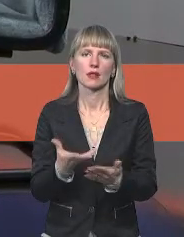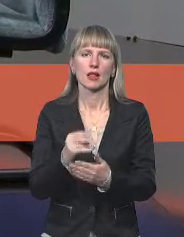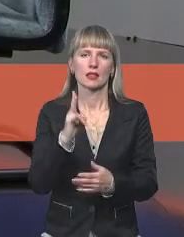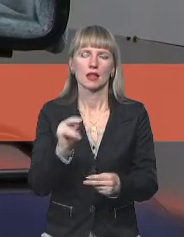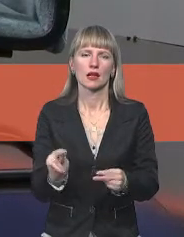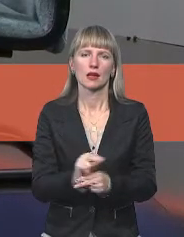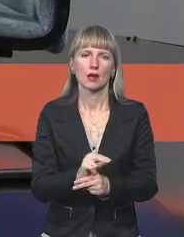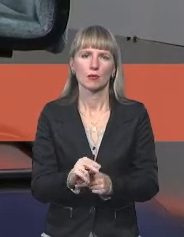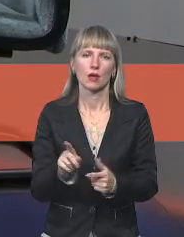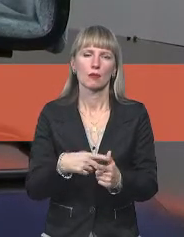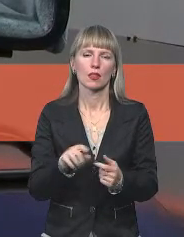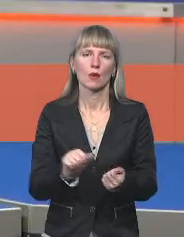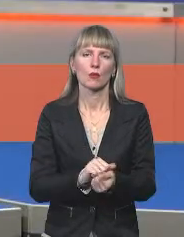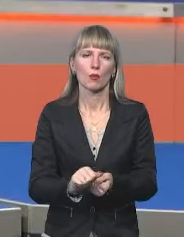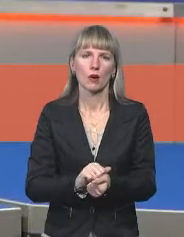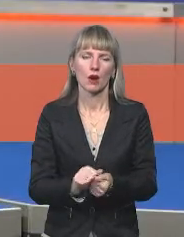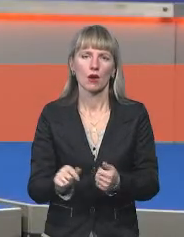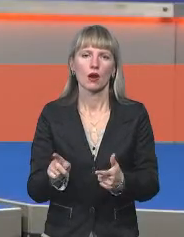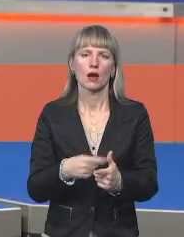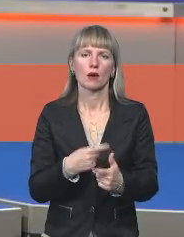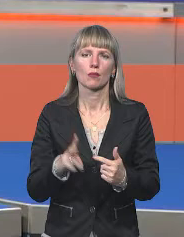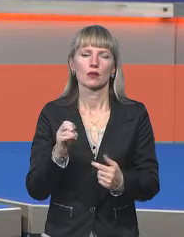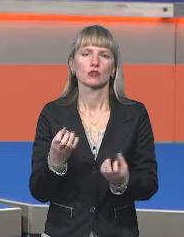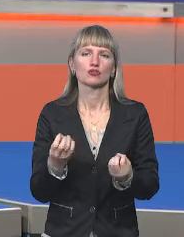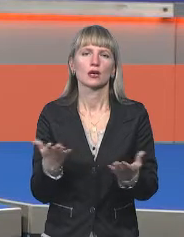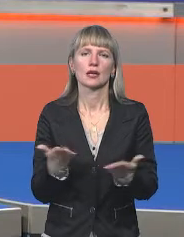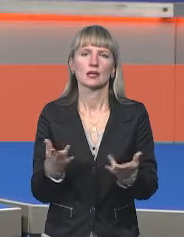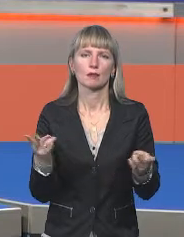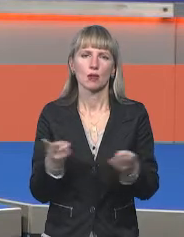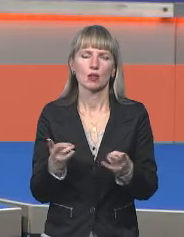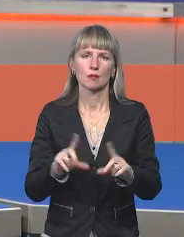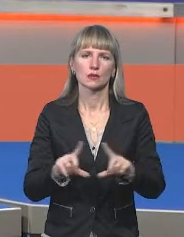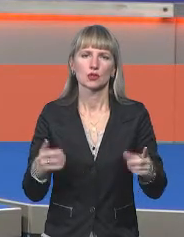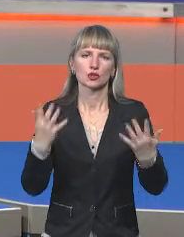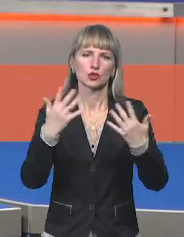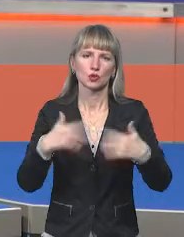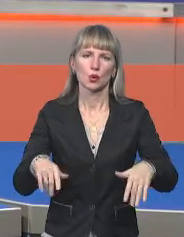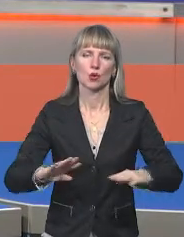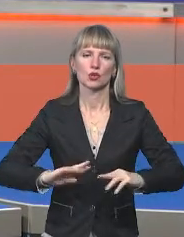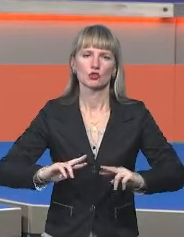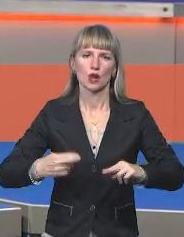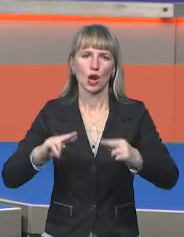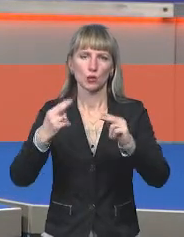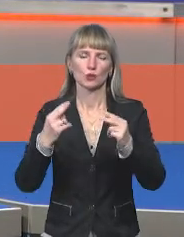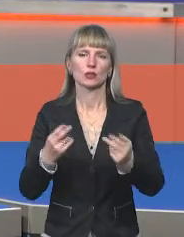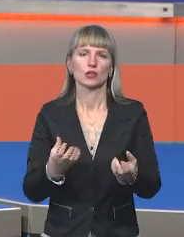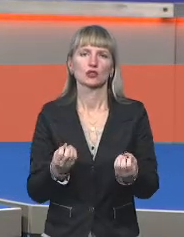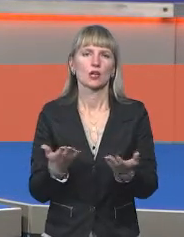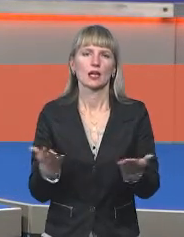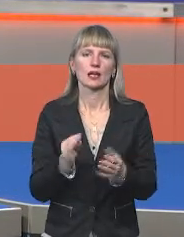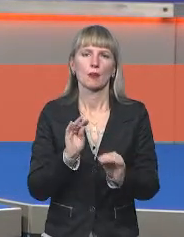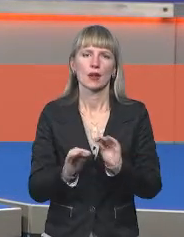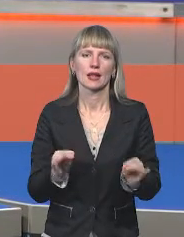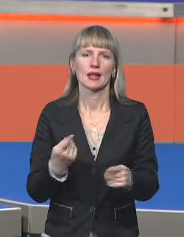на папер, або там на ще якісь потреби закладу, штори, жалюзі, там ще якісь